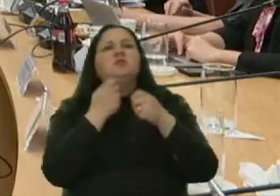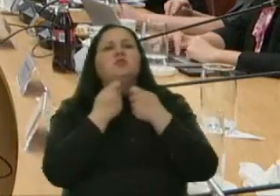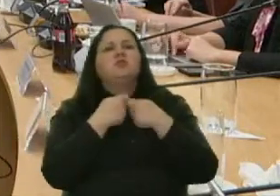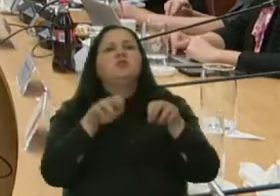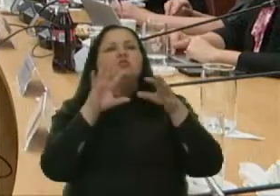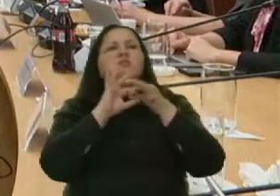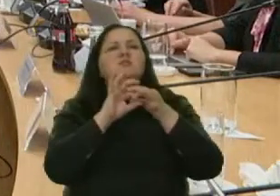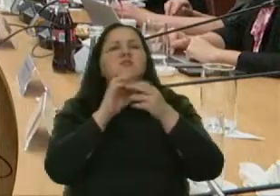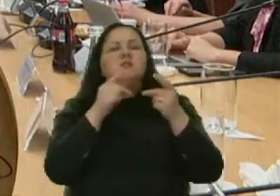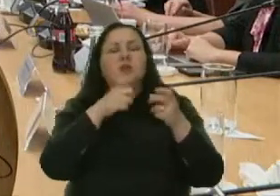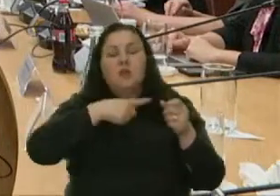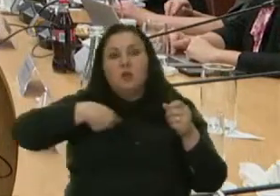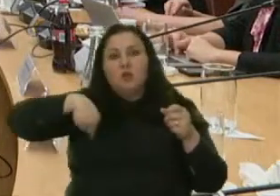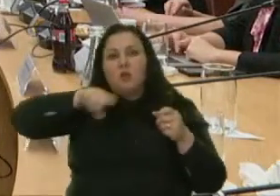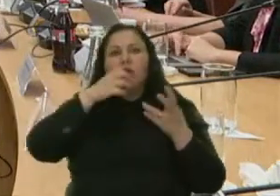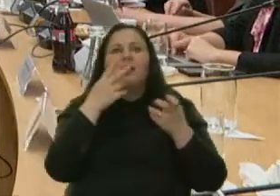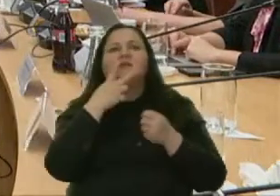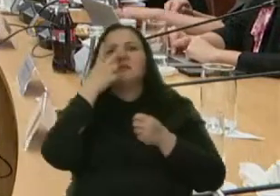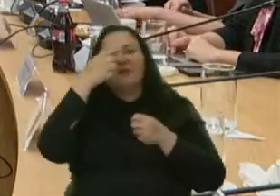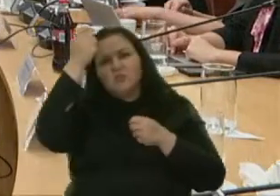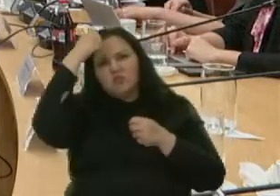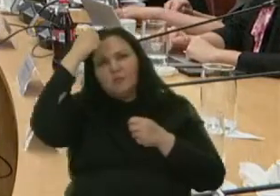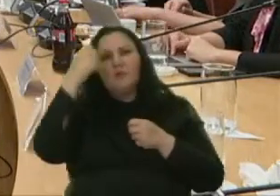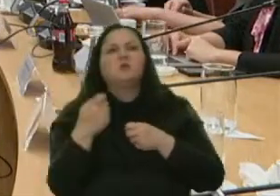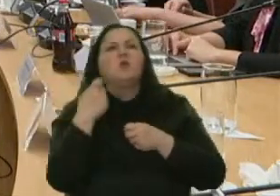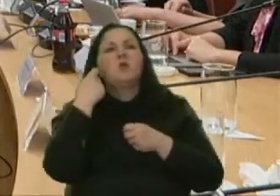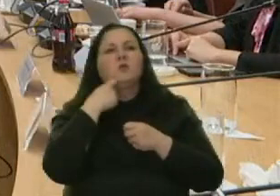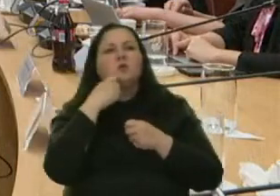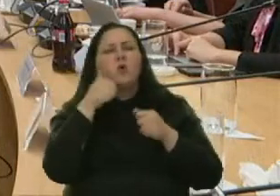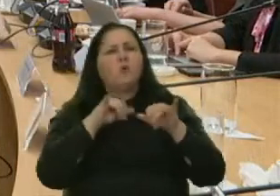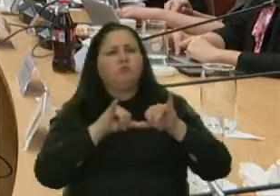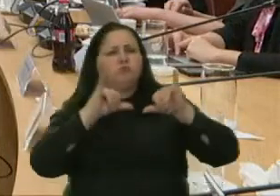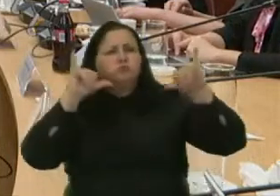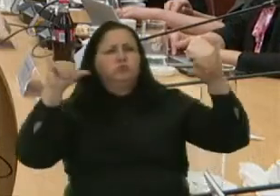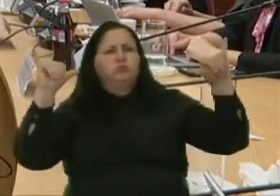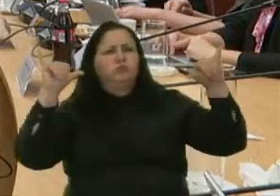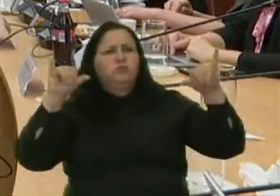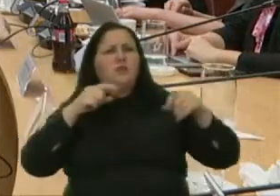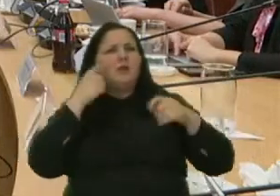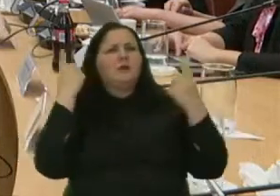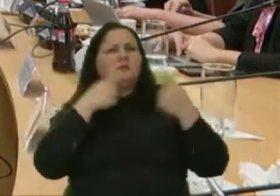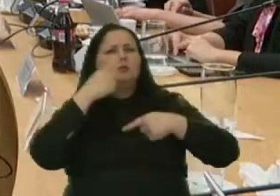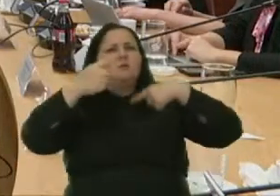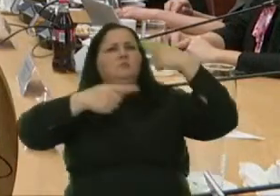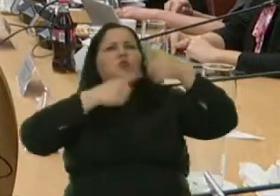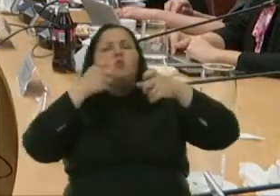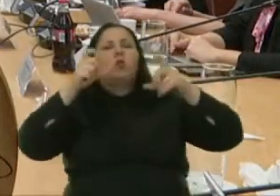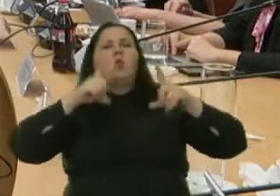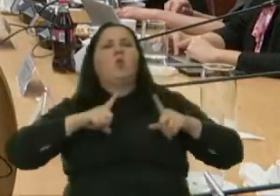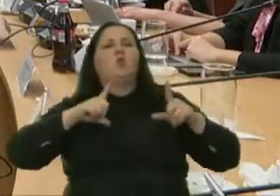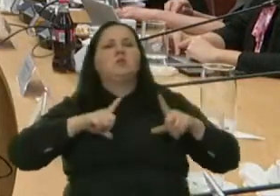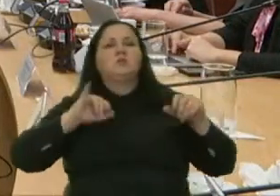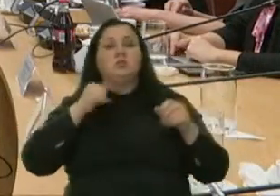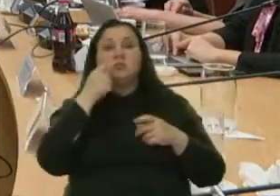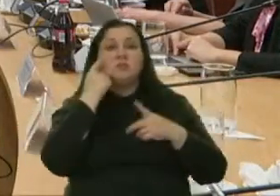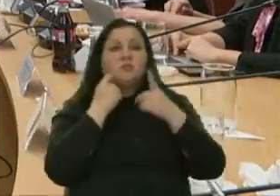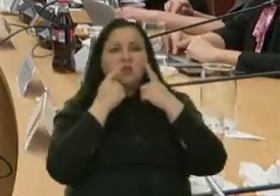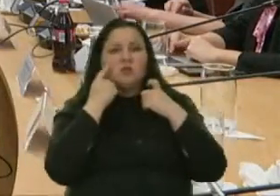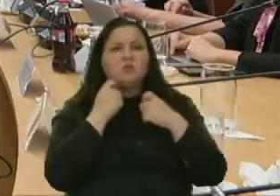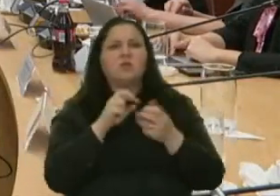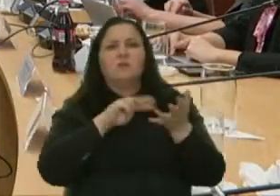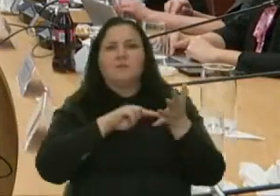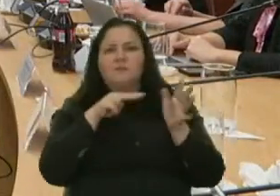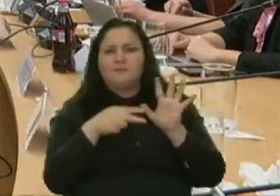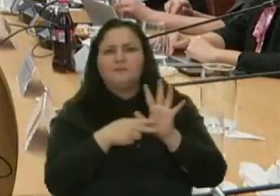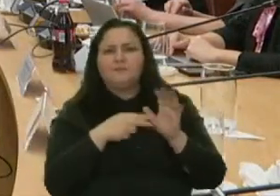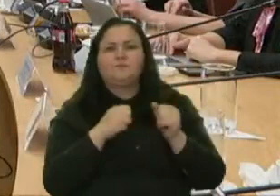ține de noi ca să vadă cetățenii municipiul o evoluție de la zi la zi nu o stagnare și să încercăm să rezolvăm